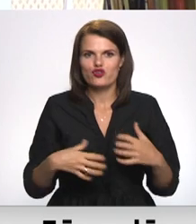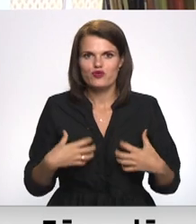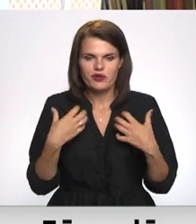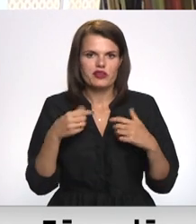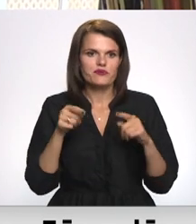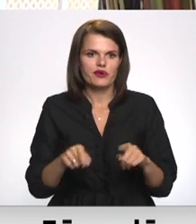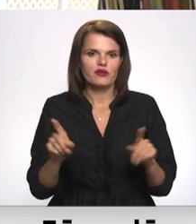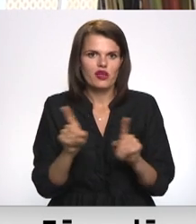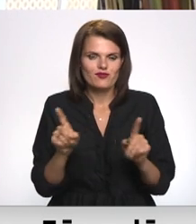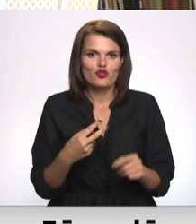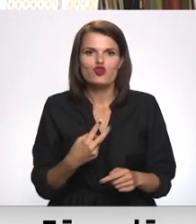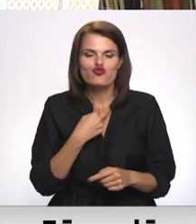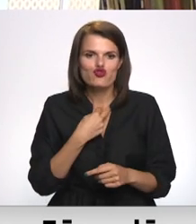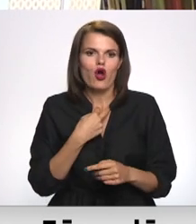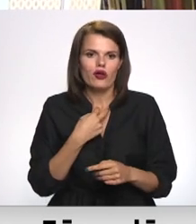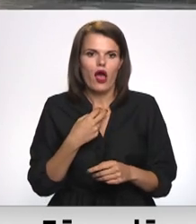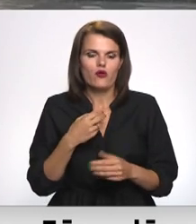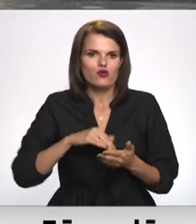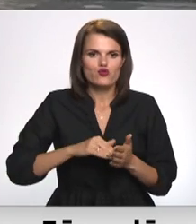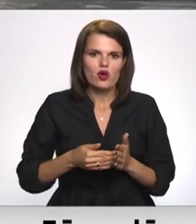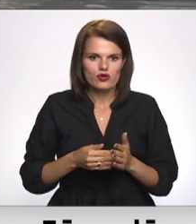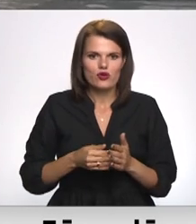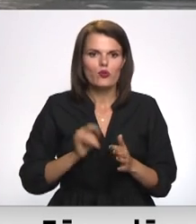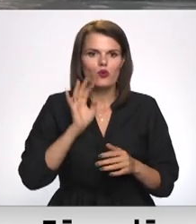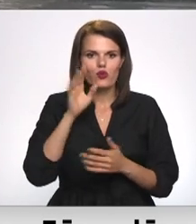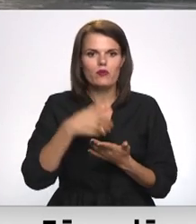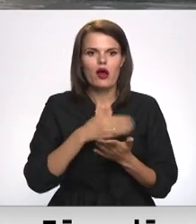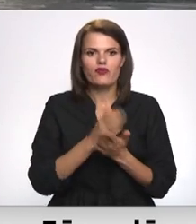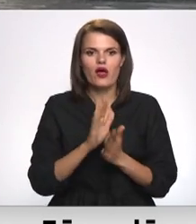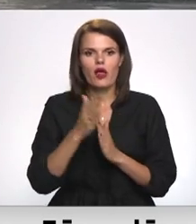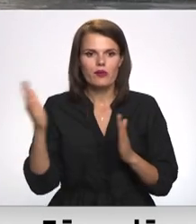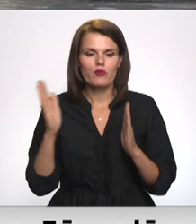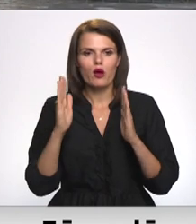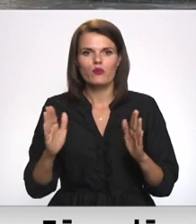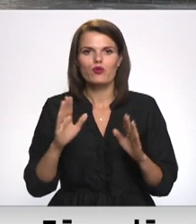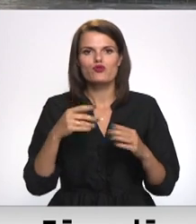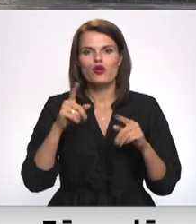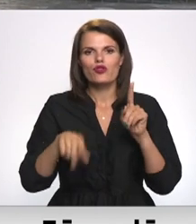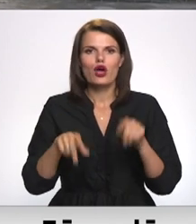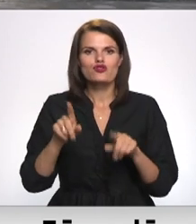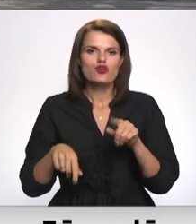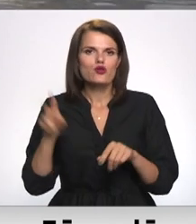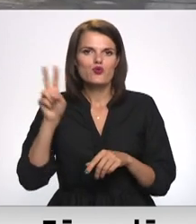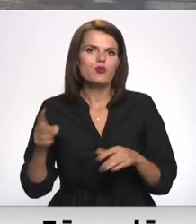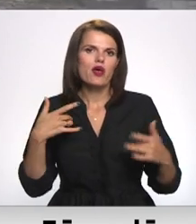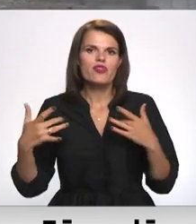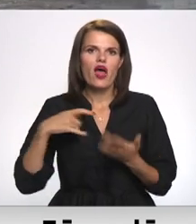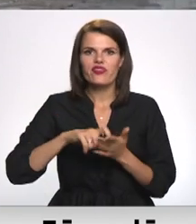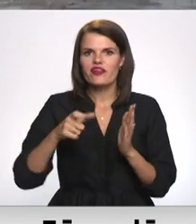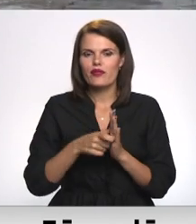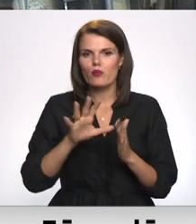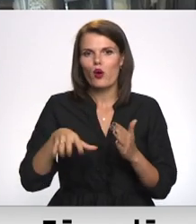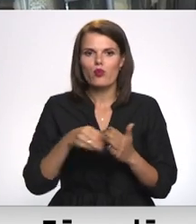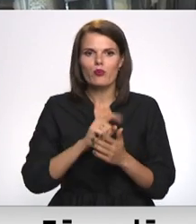ir šokējoši vienkārši tas noskaņojums. Turpmāk daļa bibliotēkas atradīsies dažās Jūrmalas teātra telpās, kur joprojām